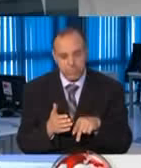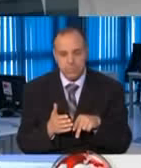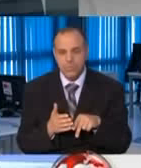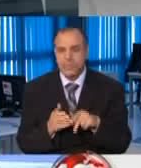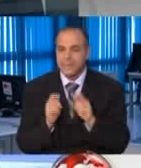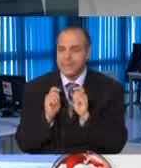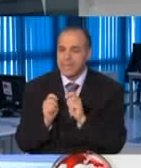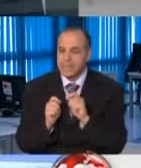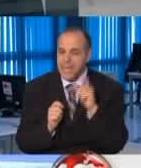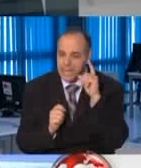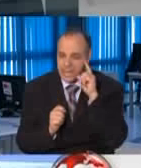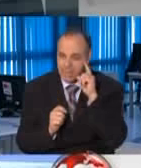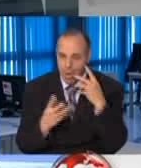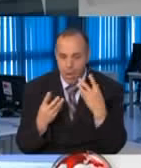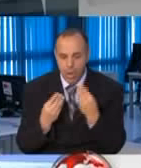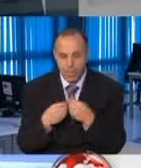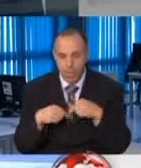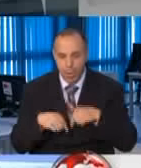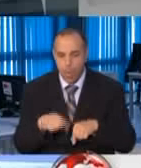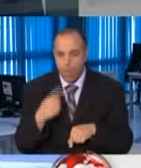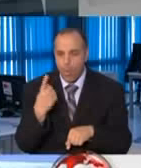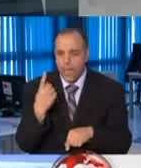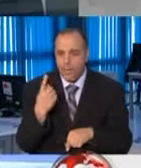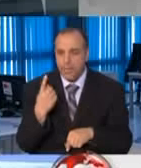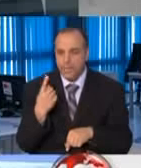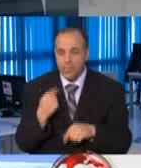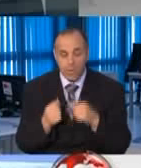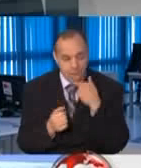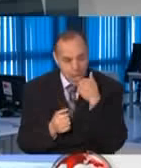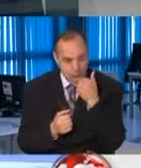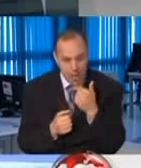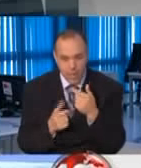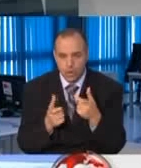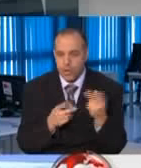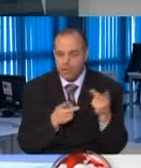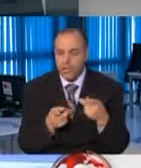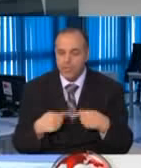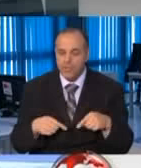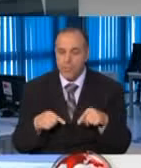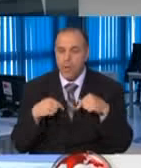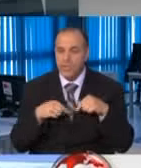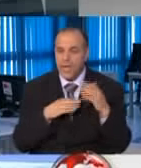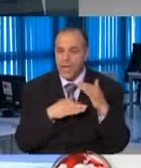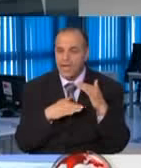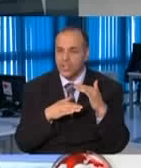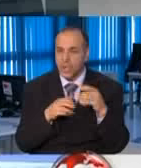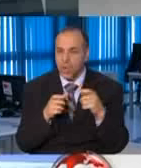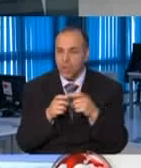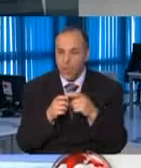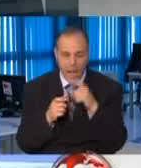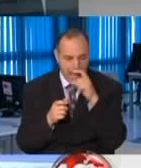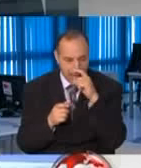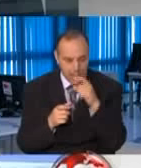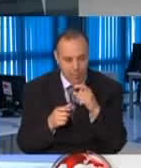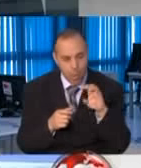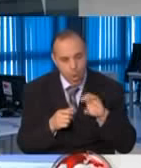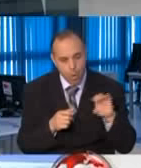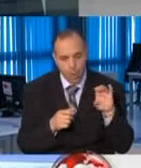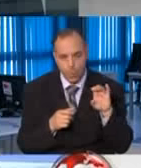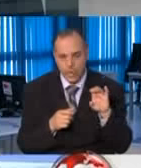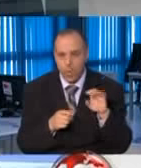الاتفاق السياسي الليبي لتشكيل حكومة وفاق وطني. ويحضر الاجتماع وزراء خارجية دول عربية